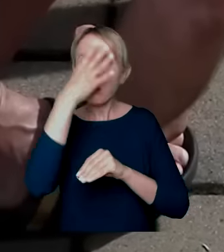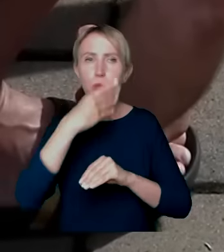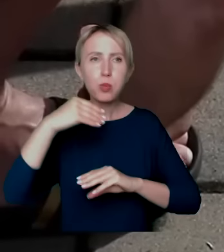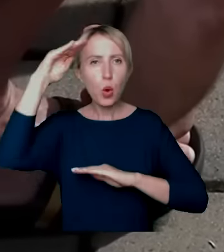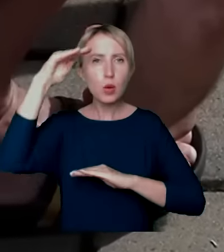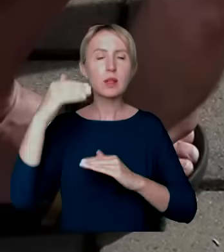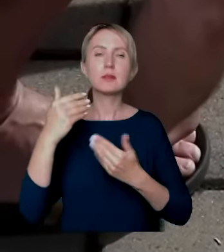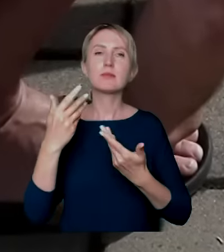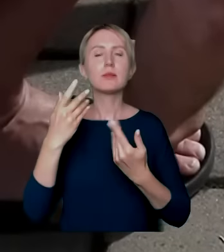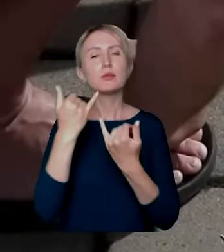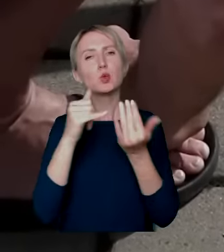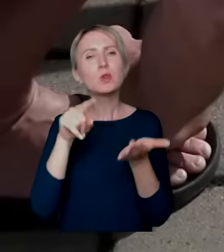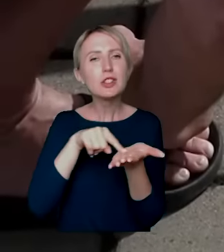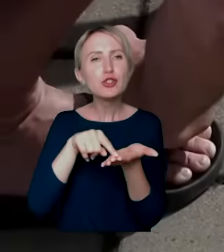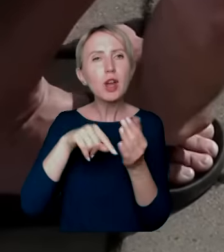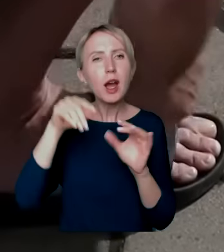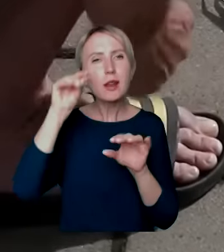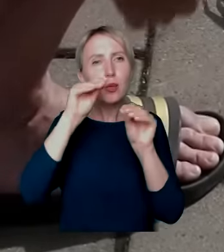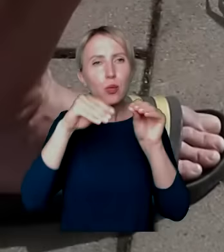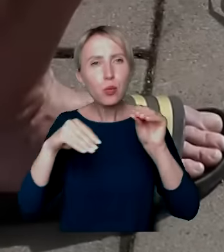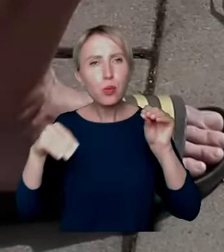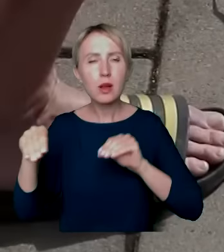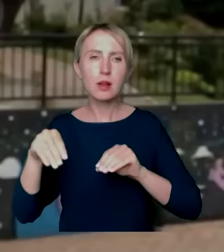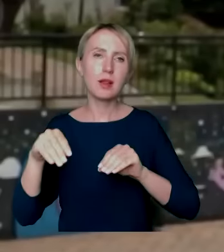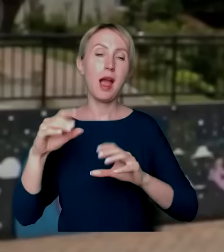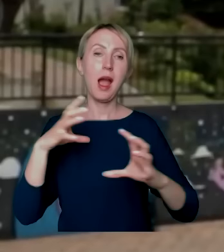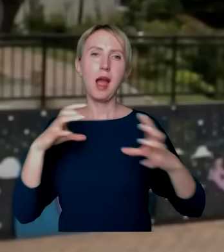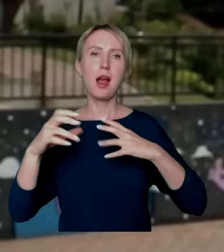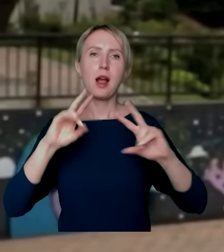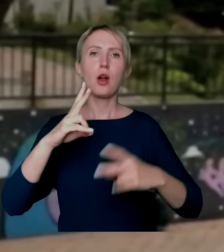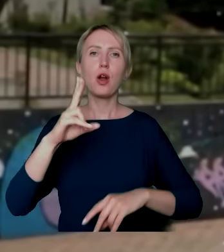taki sposób Michaela Jacksona uhonorował pewien artysta z Kosowa.